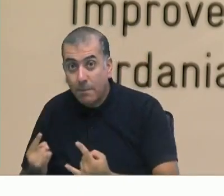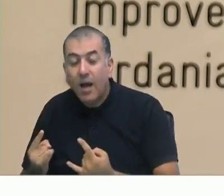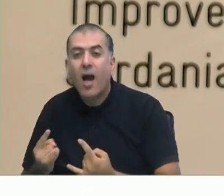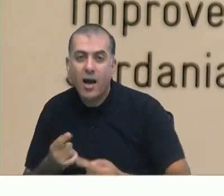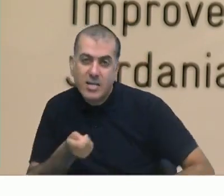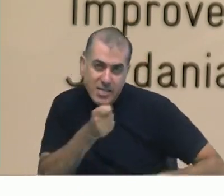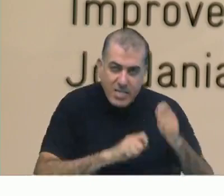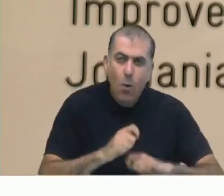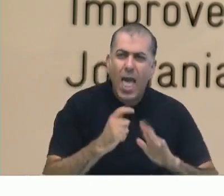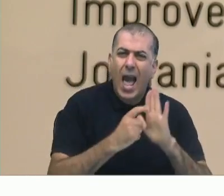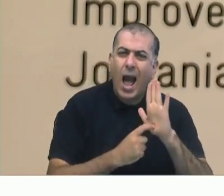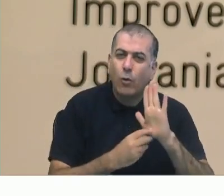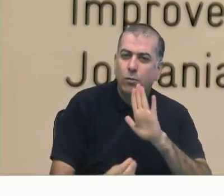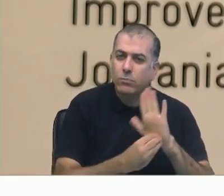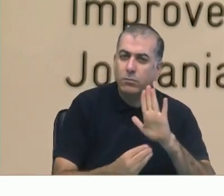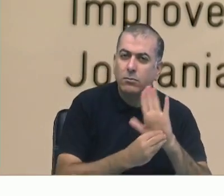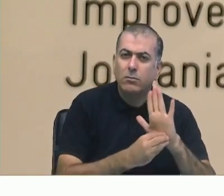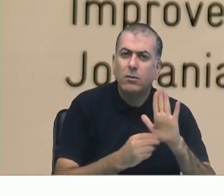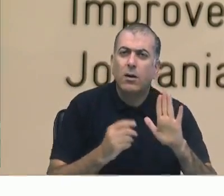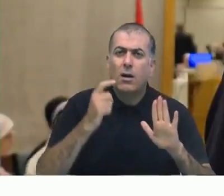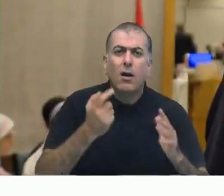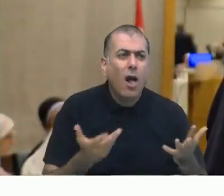واحتياجات واولويات